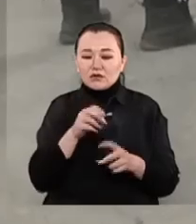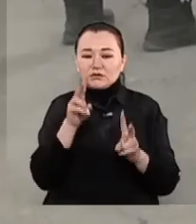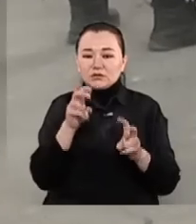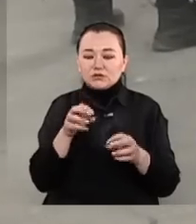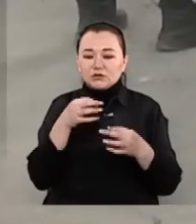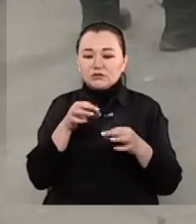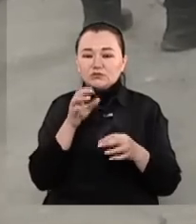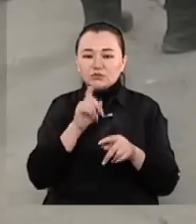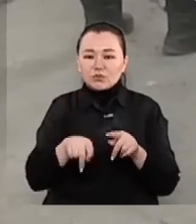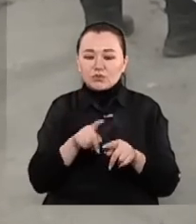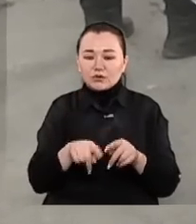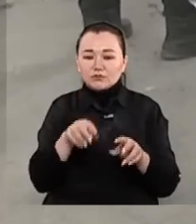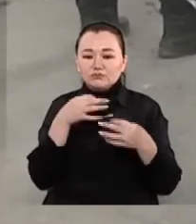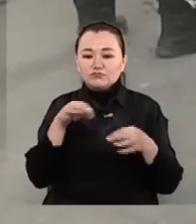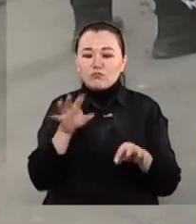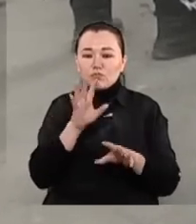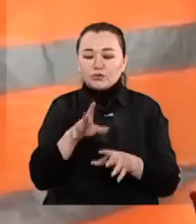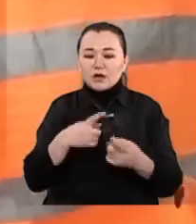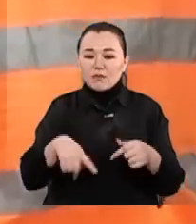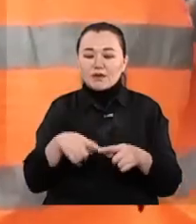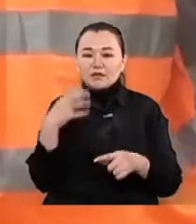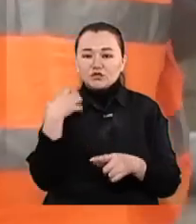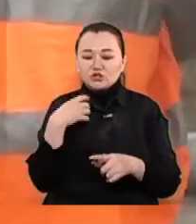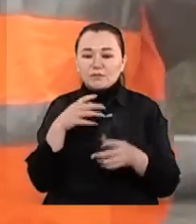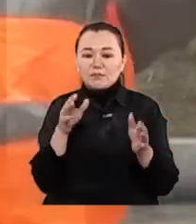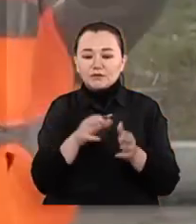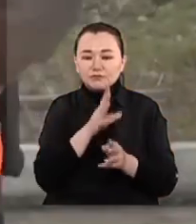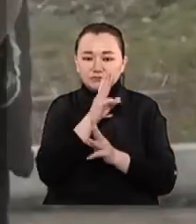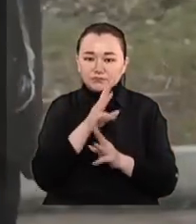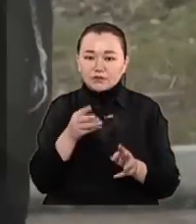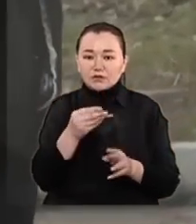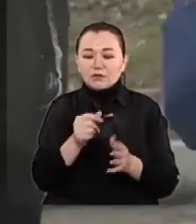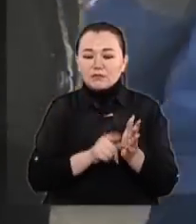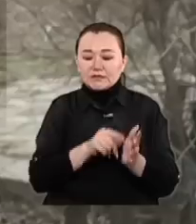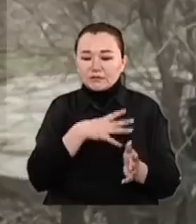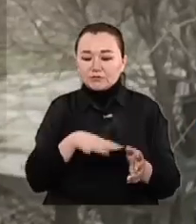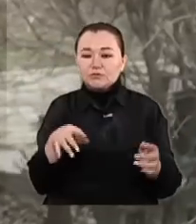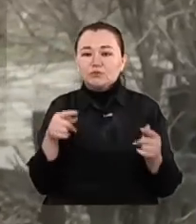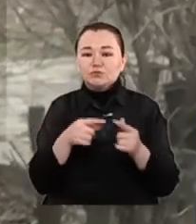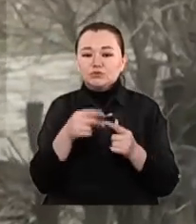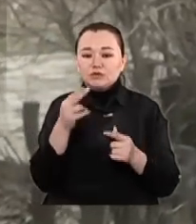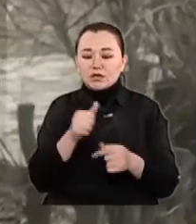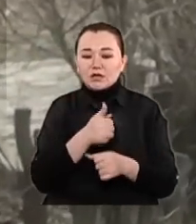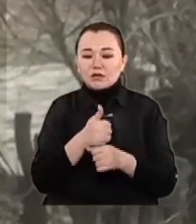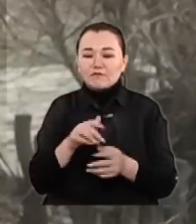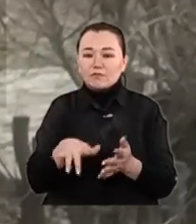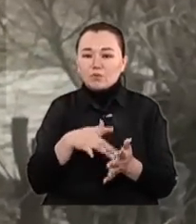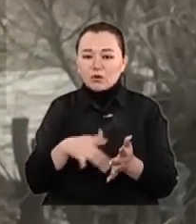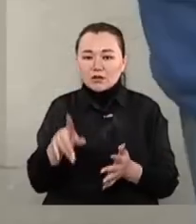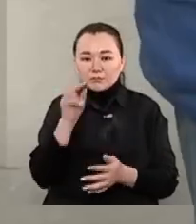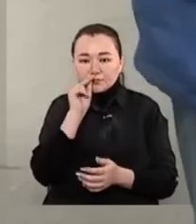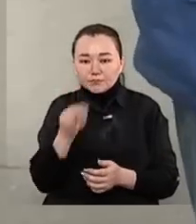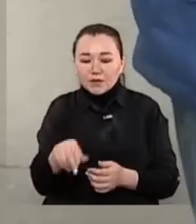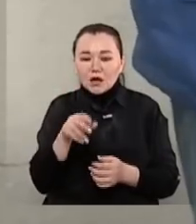аталуының алдында тұр. Жауапты компания басшылары шағымдағы әлеуметтік төлемдердің төленбеуін растайды. Ол үшін бас есепшіні жазаға тарттық дейді.